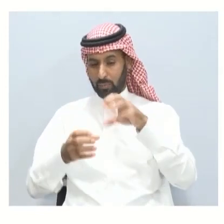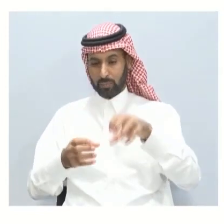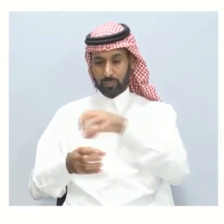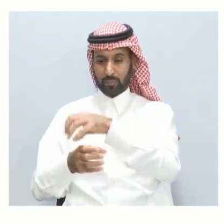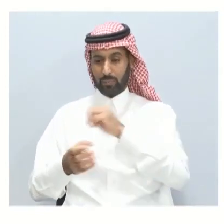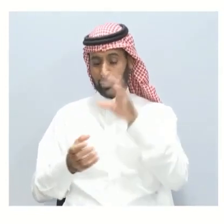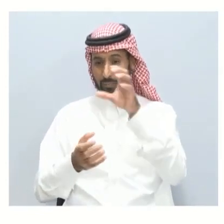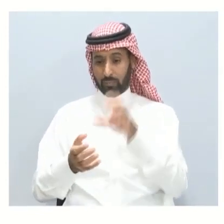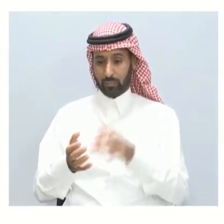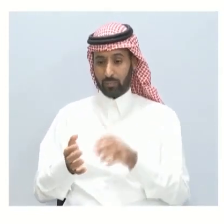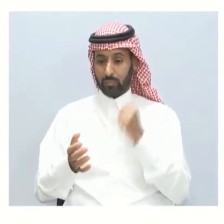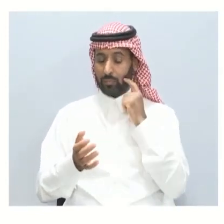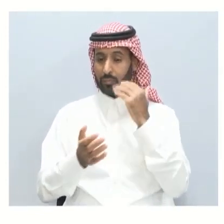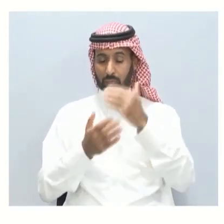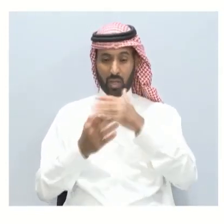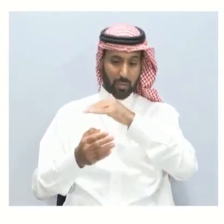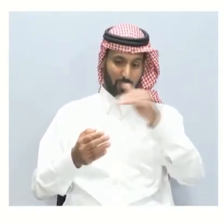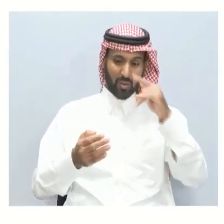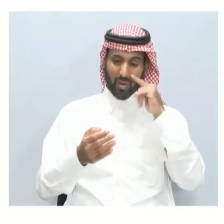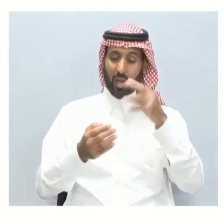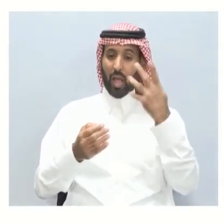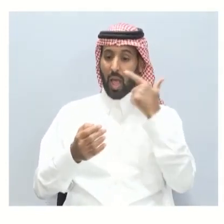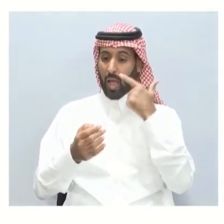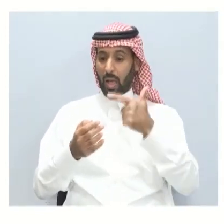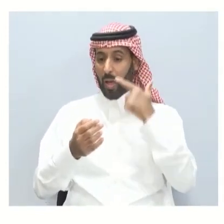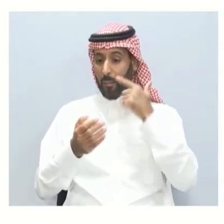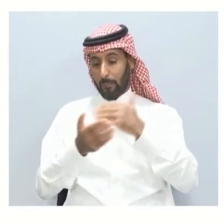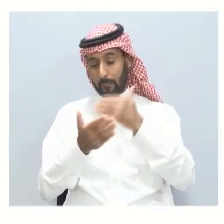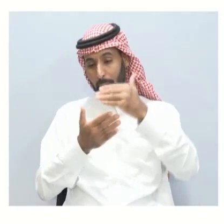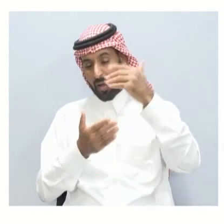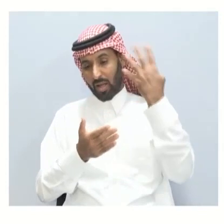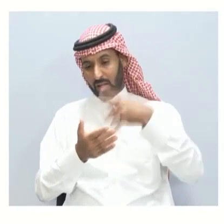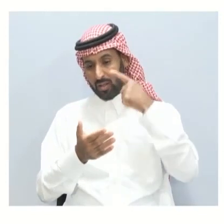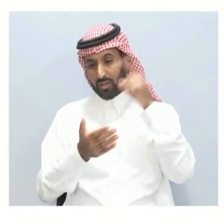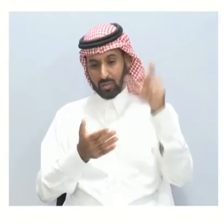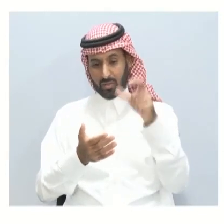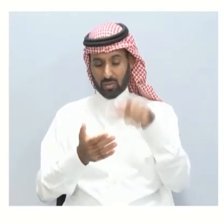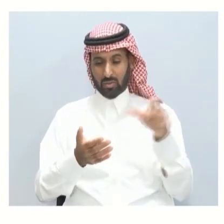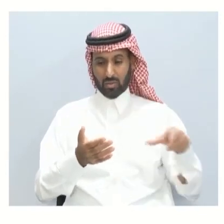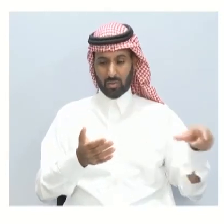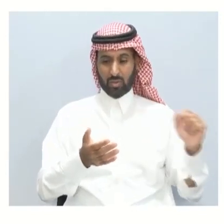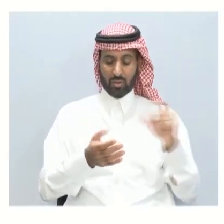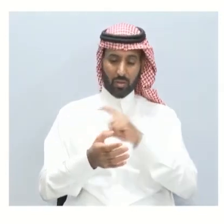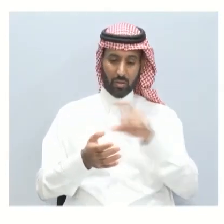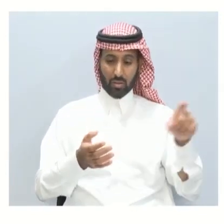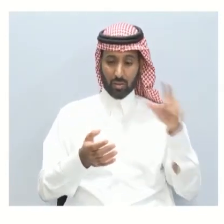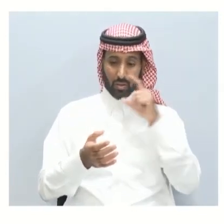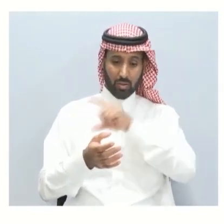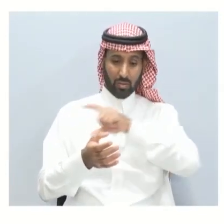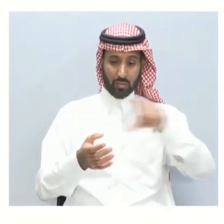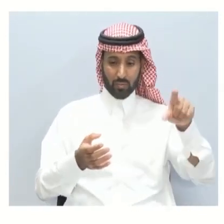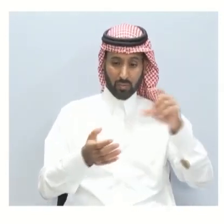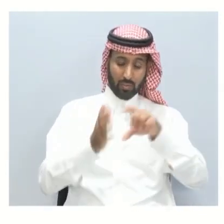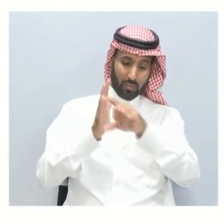اذا فهنا لدينا سبع مستويات فرعيه لذا تمتد فئه الافعى على مدى 14 عمود في الجدول الدوري موجوده في اسفل